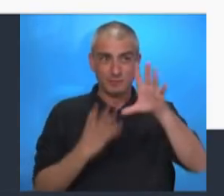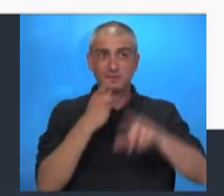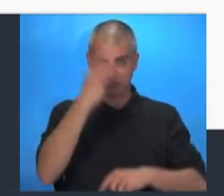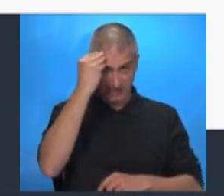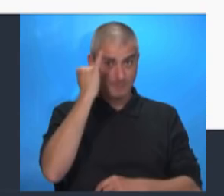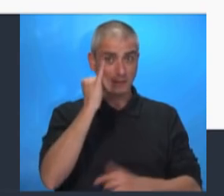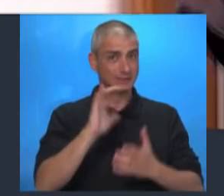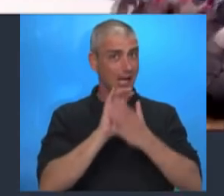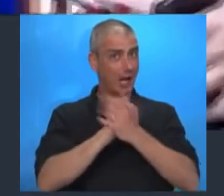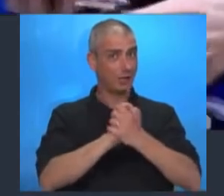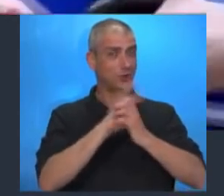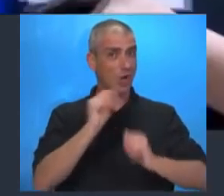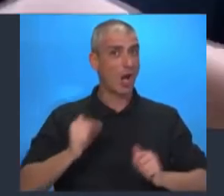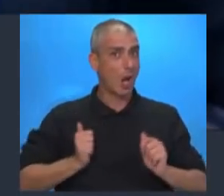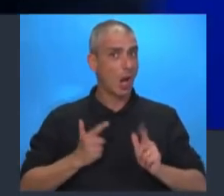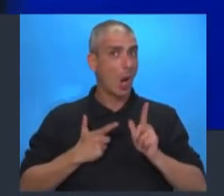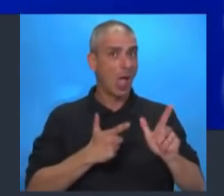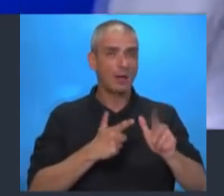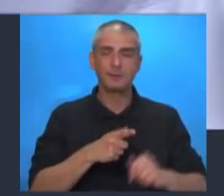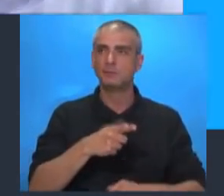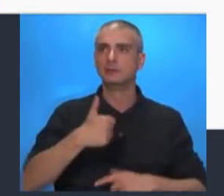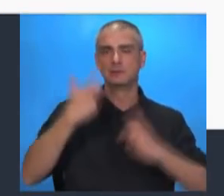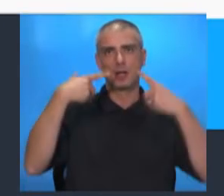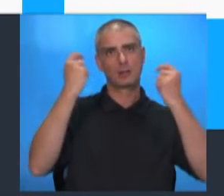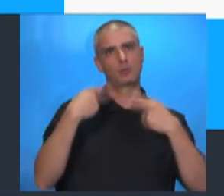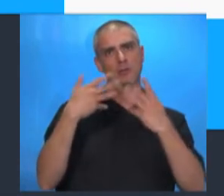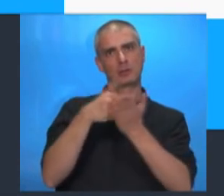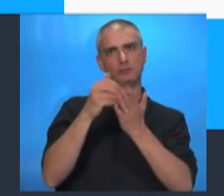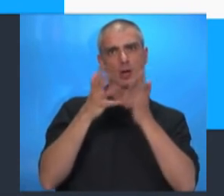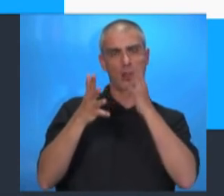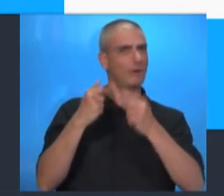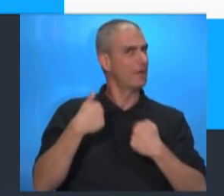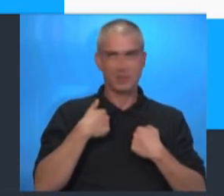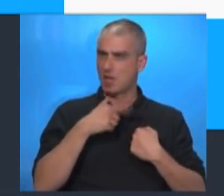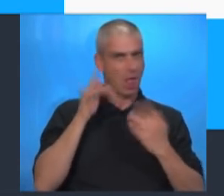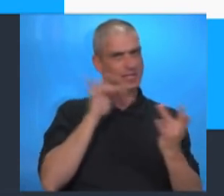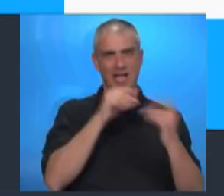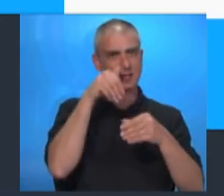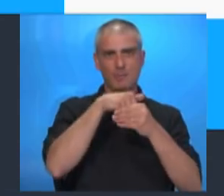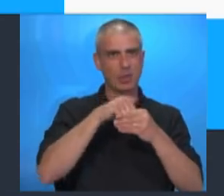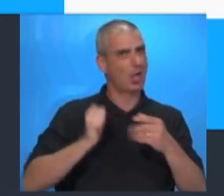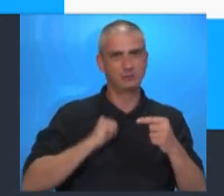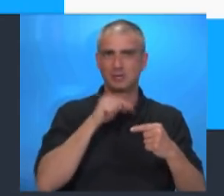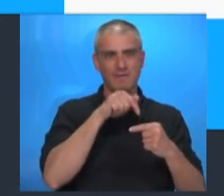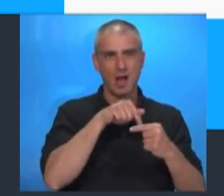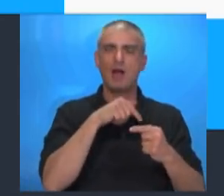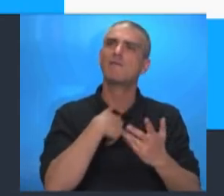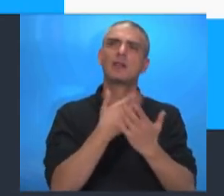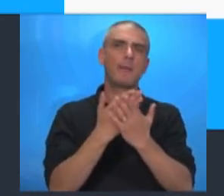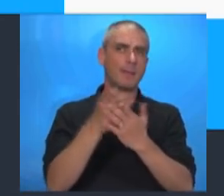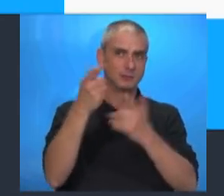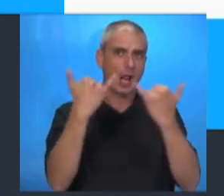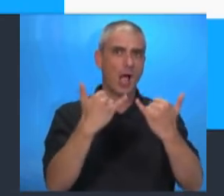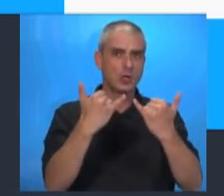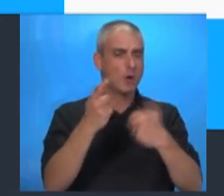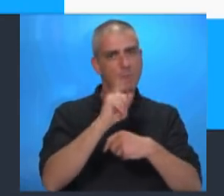אחוות לוחמים? שרת התרבות מצידה המשיכה לתקוף. אני לא יריתי אז בתוך הנגמש הצהלי, וממליצה לך היום שלא